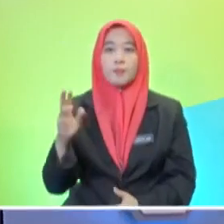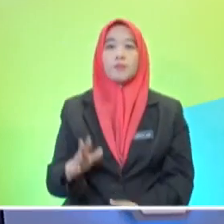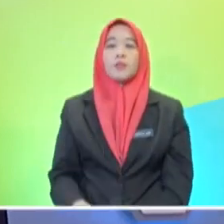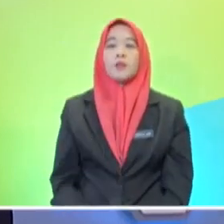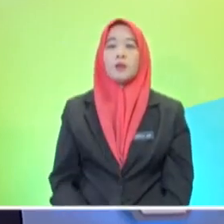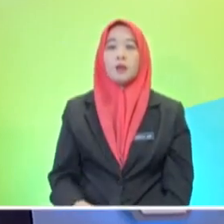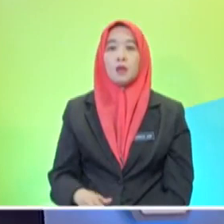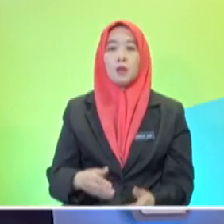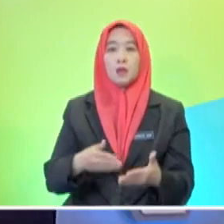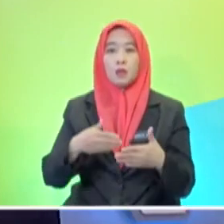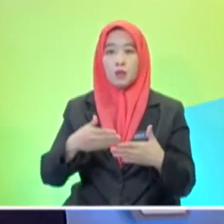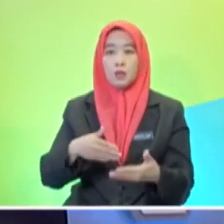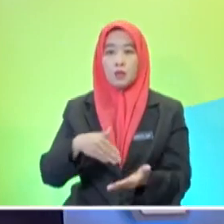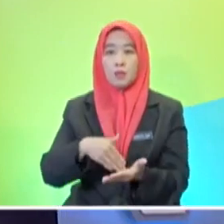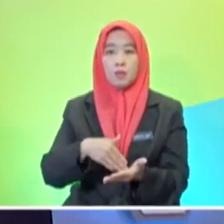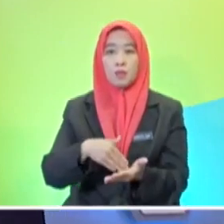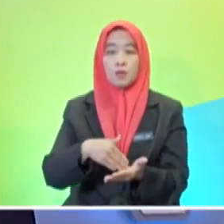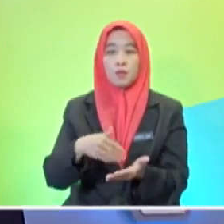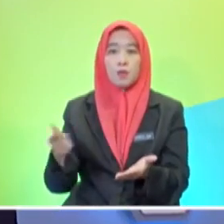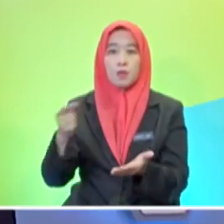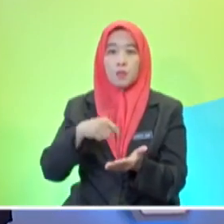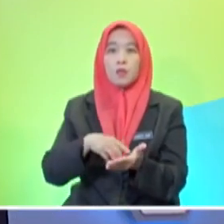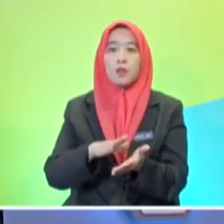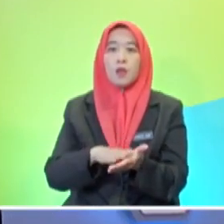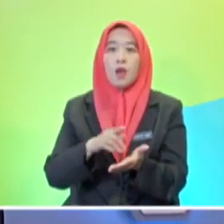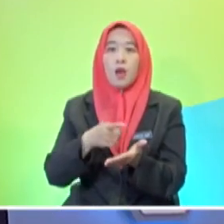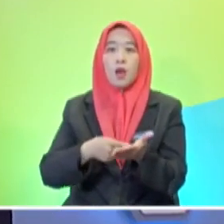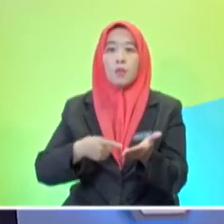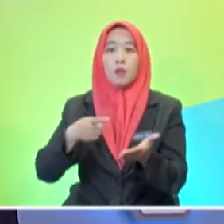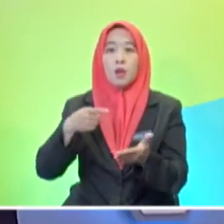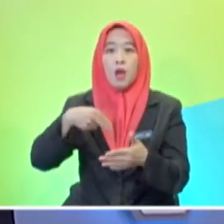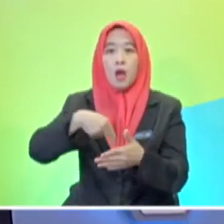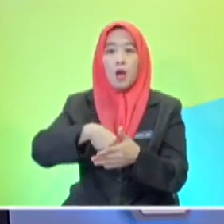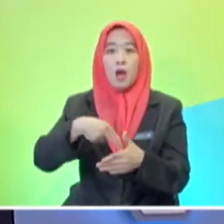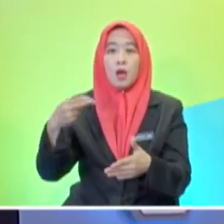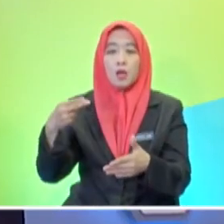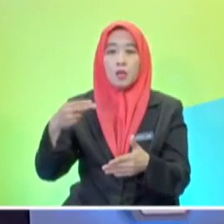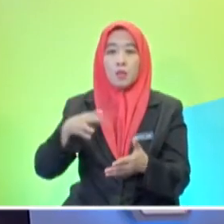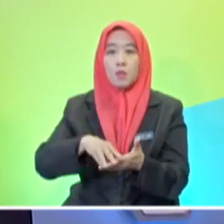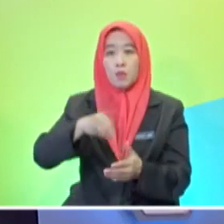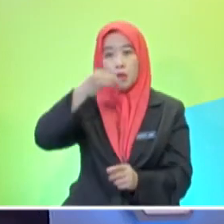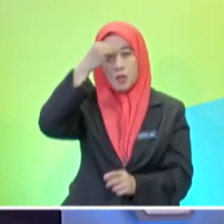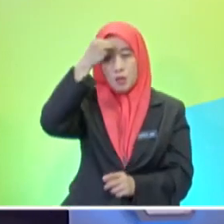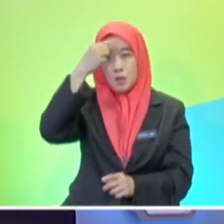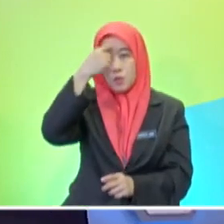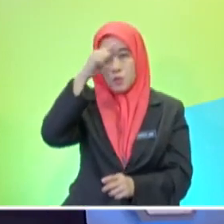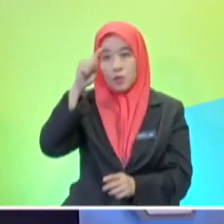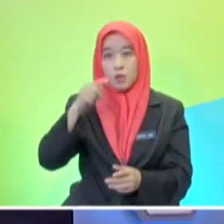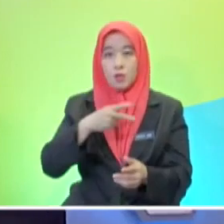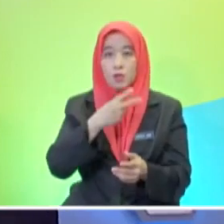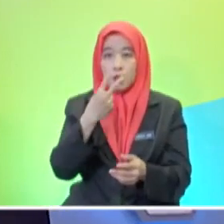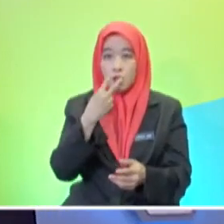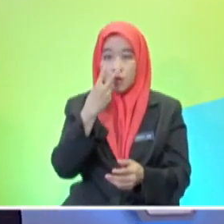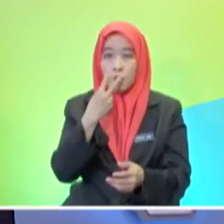lanjut, izinkan cikgu untuk membacakan dahulu apakah hasil pembelajaran yang bakal kita teroka pada hari